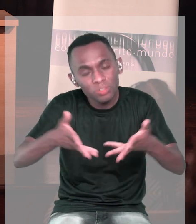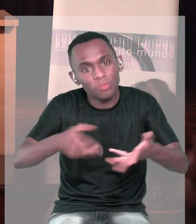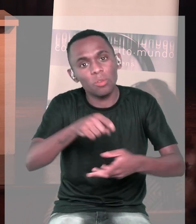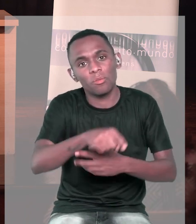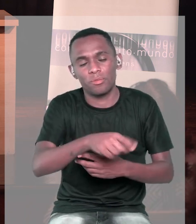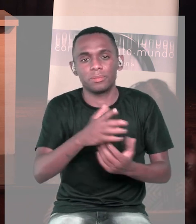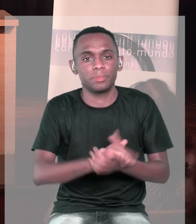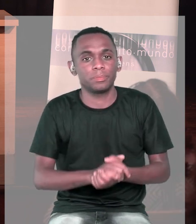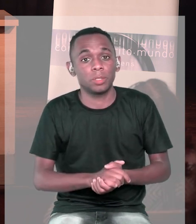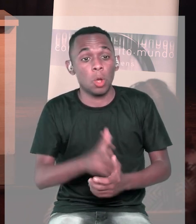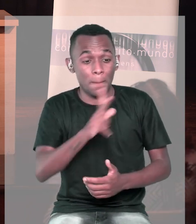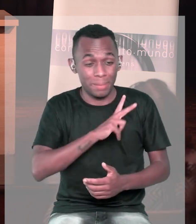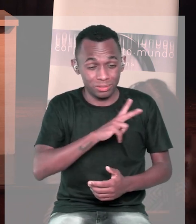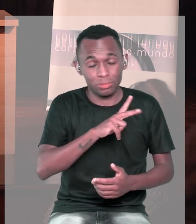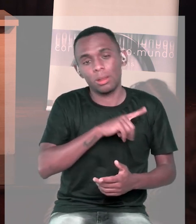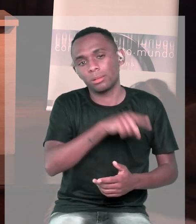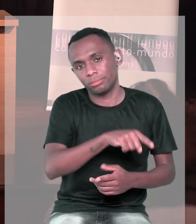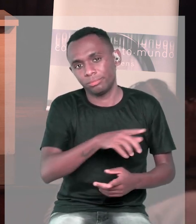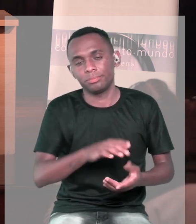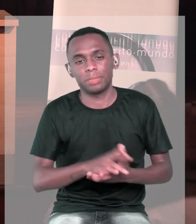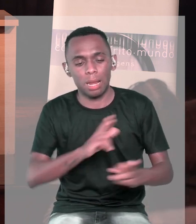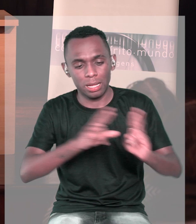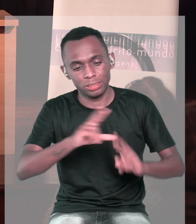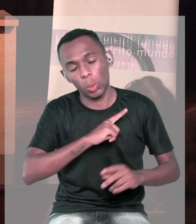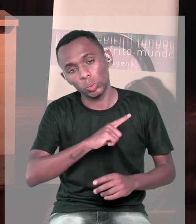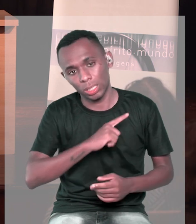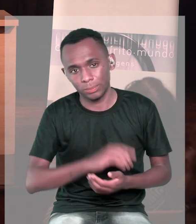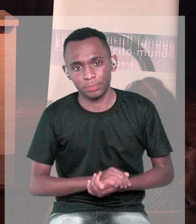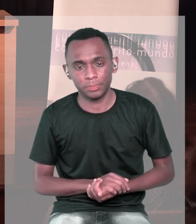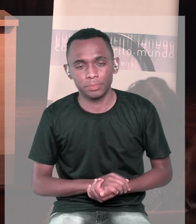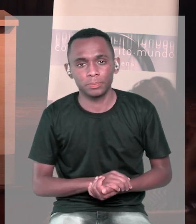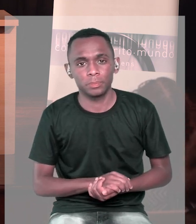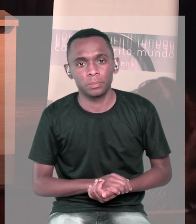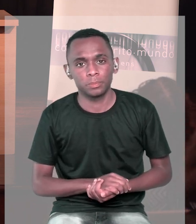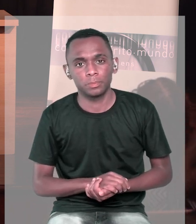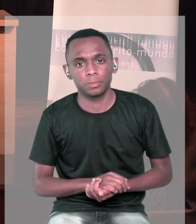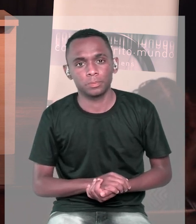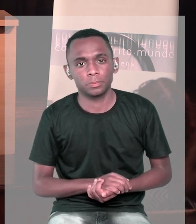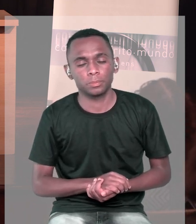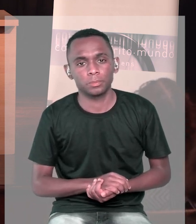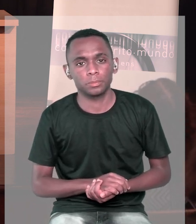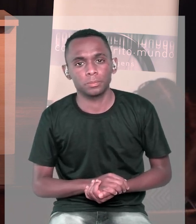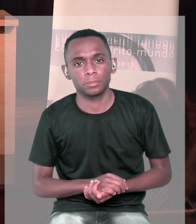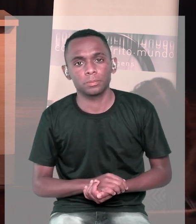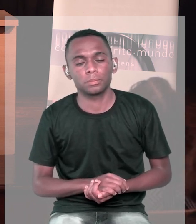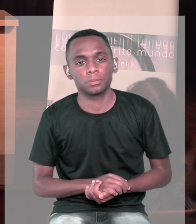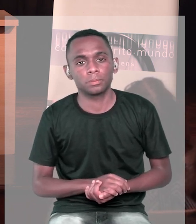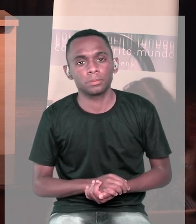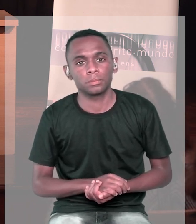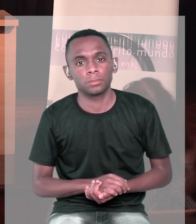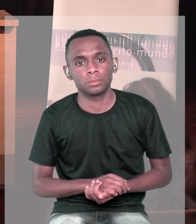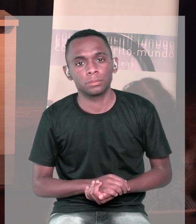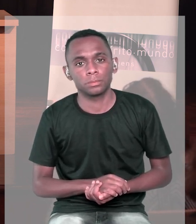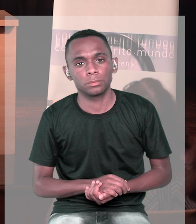O abusador é o proprietário. Et pour ce qui est évidemment de la